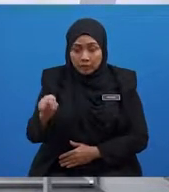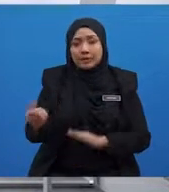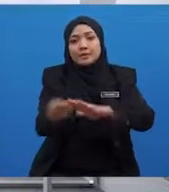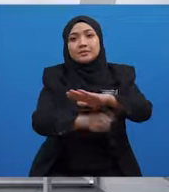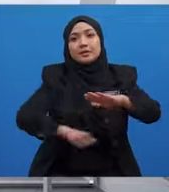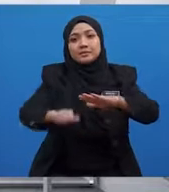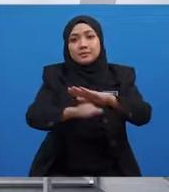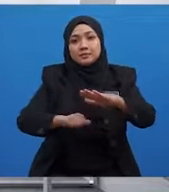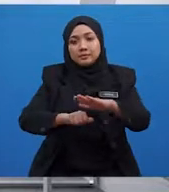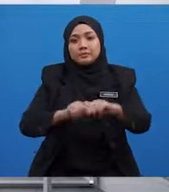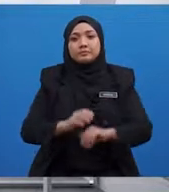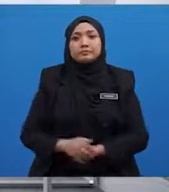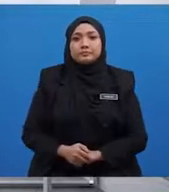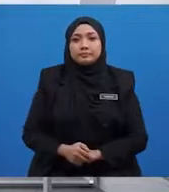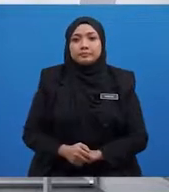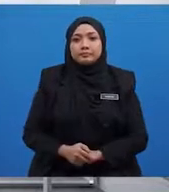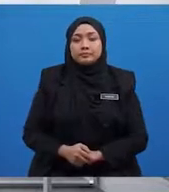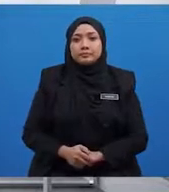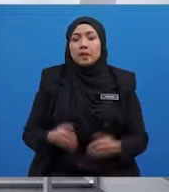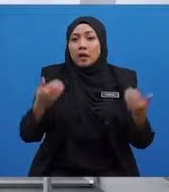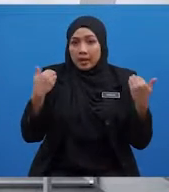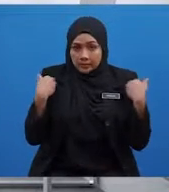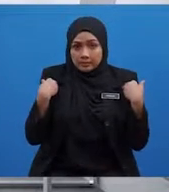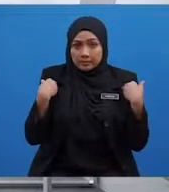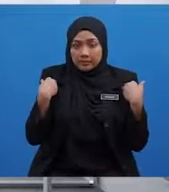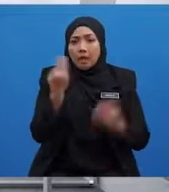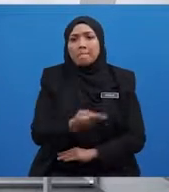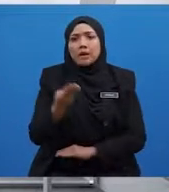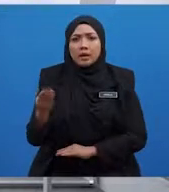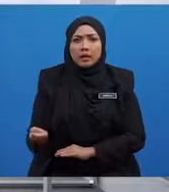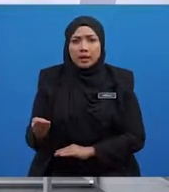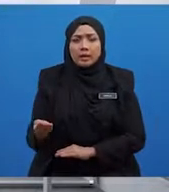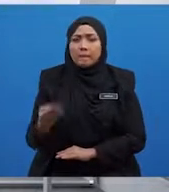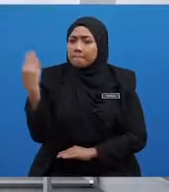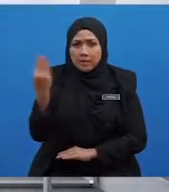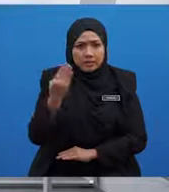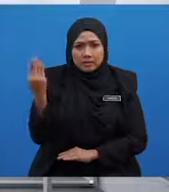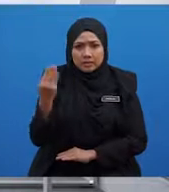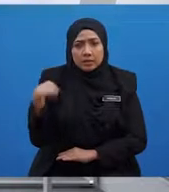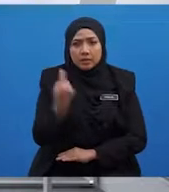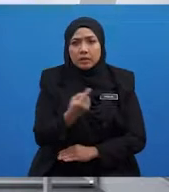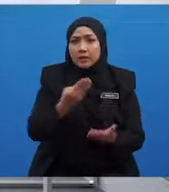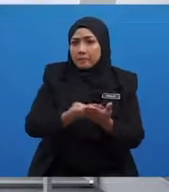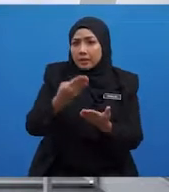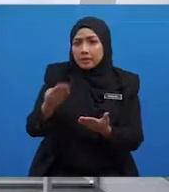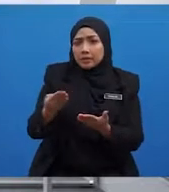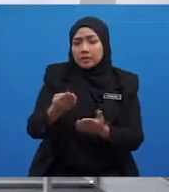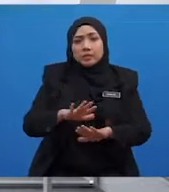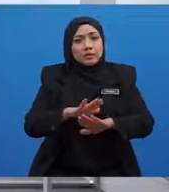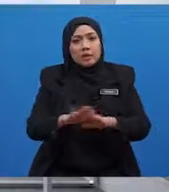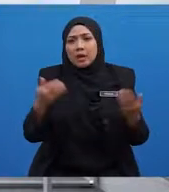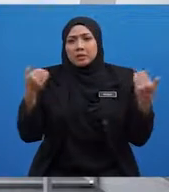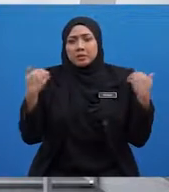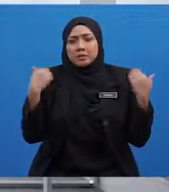Ia terdiri daripada barangan yang biasanya dibeli tanpa perlu apa-apa pertimbangan.